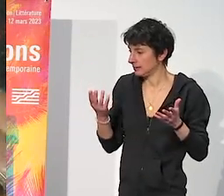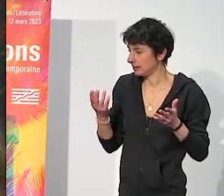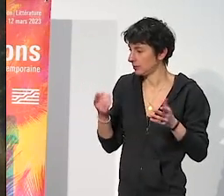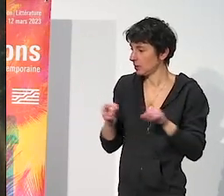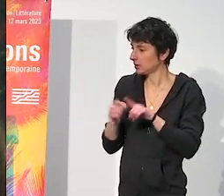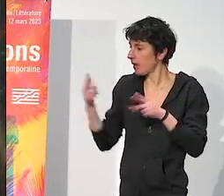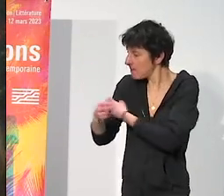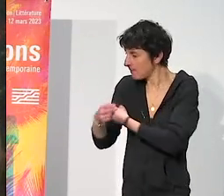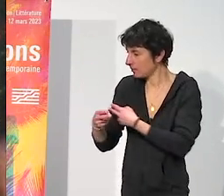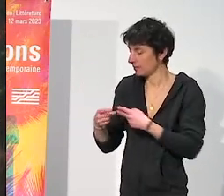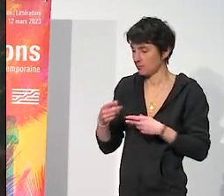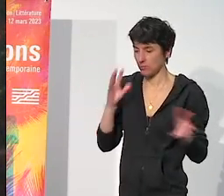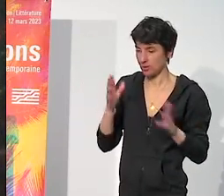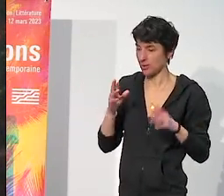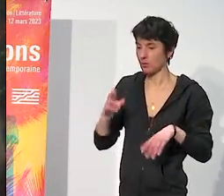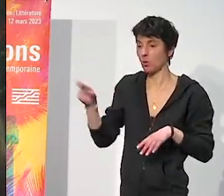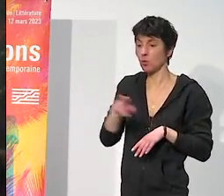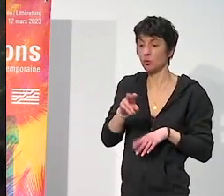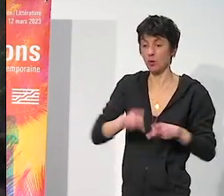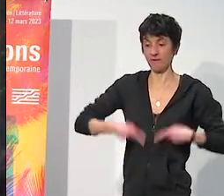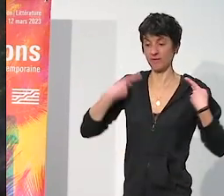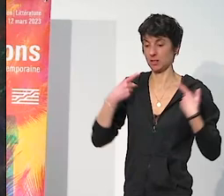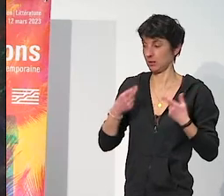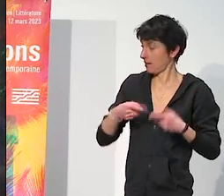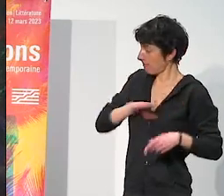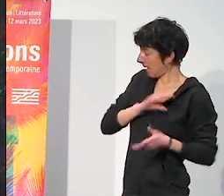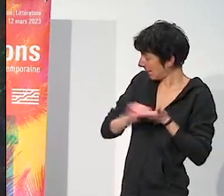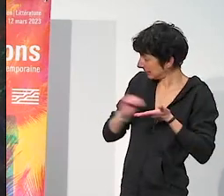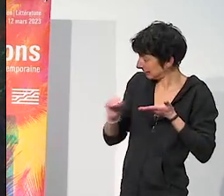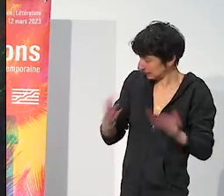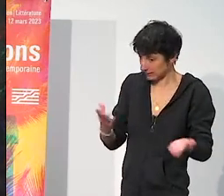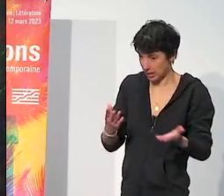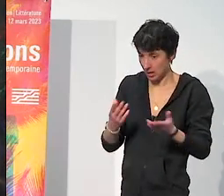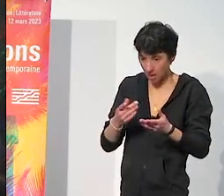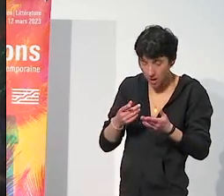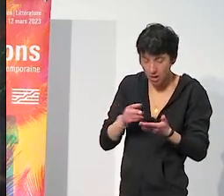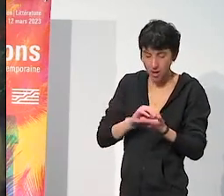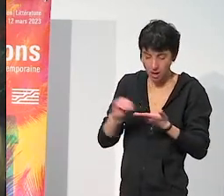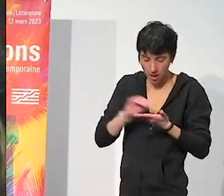Rendre un peu de vie... En fait, ça passe par l'écrit, ça peut passer par plein d'autres choses. Mais qu'est-ce qu'on fait ? Moi, c'est vraiment une